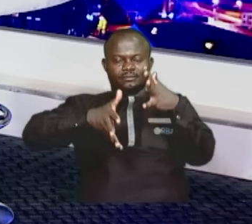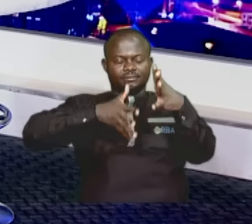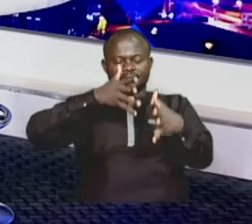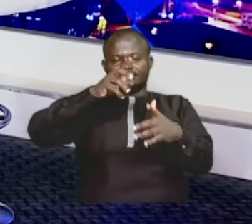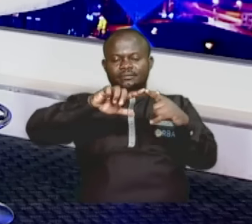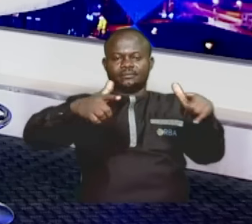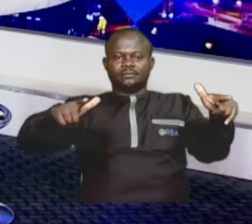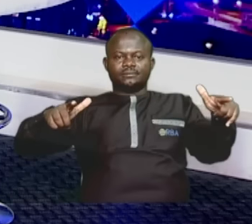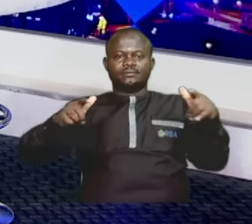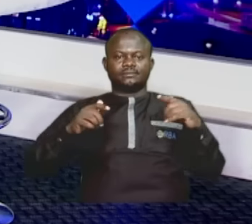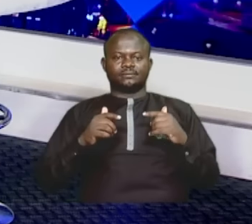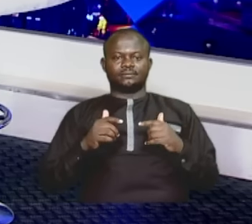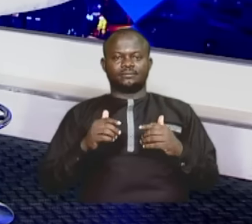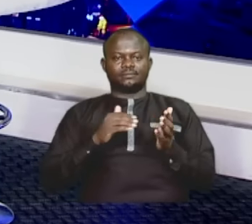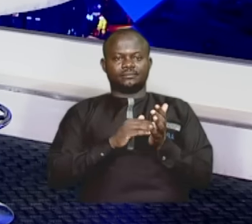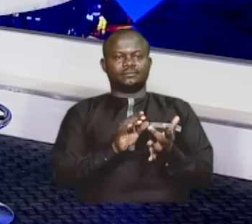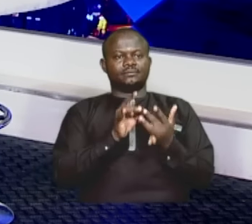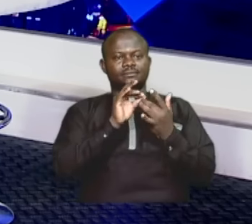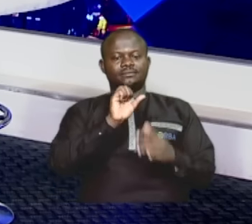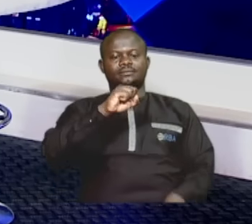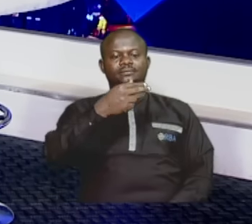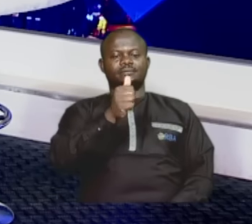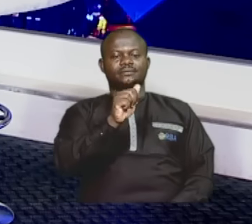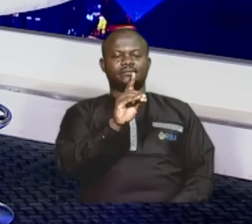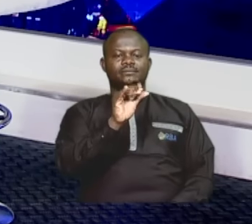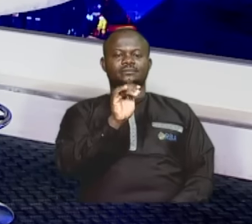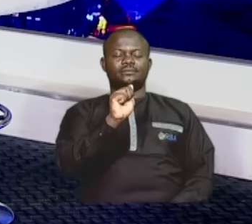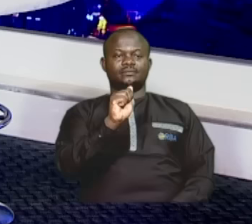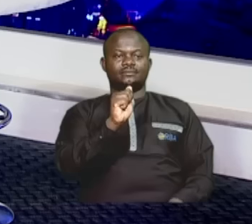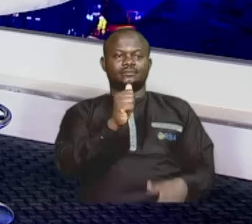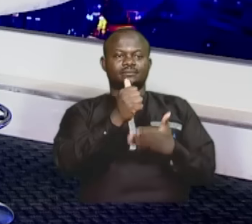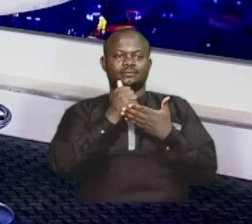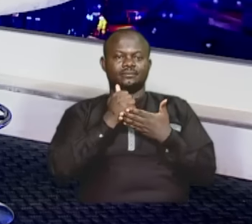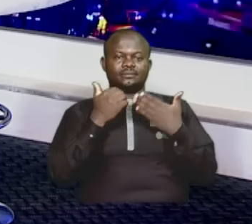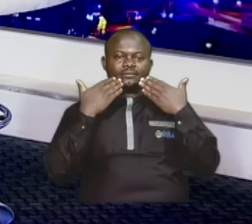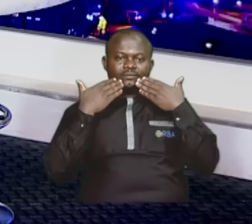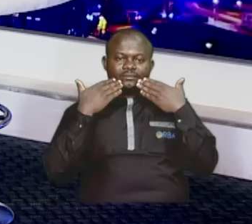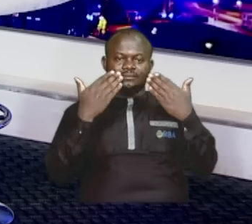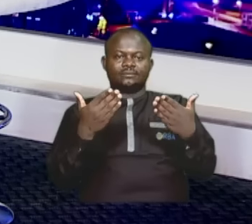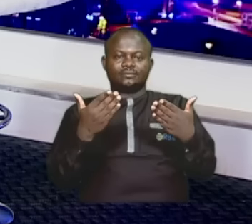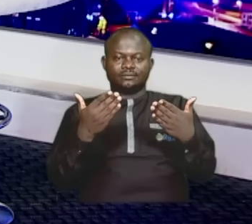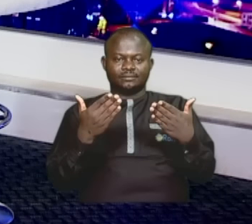rurimi rw'amarenga by'umwihariko nshimire Shadia Providence witonze akoze cyane wakoze nawe